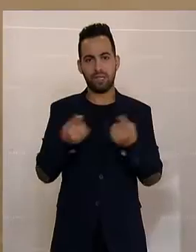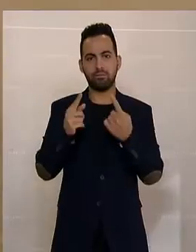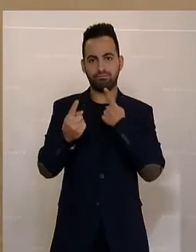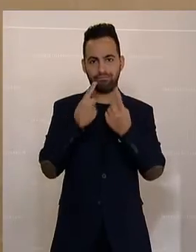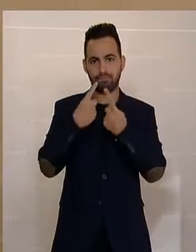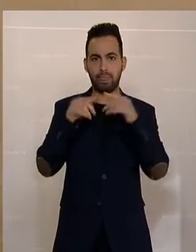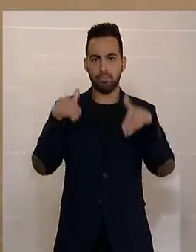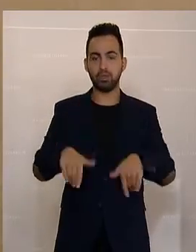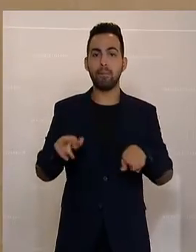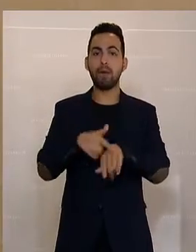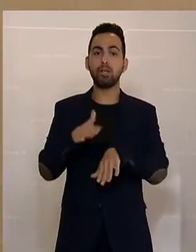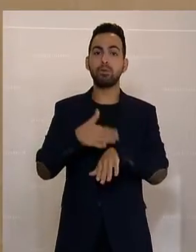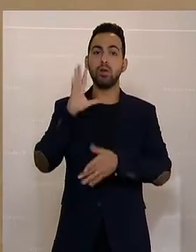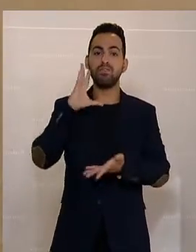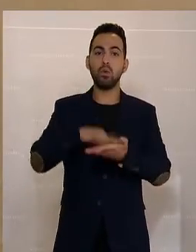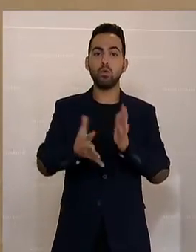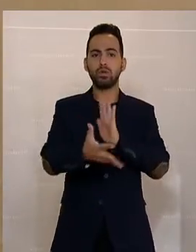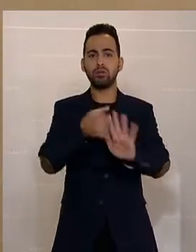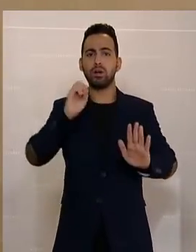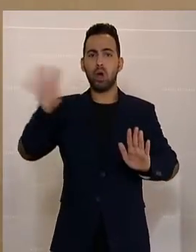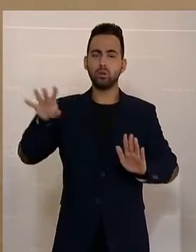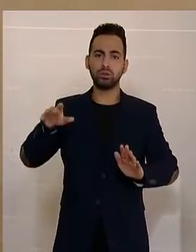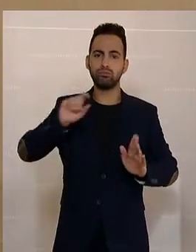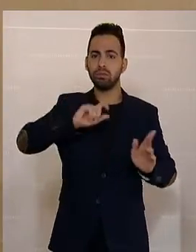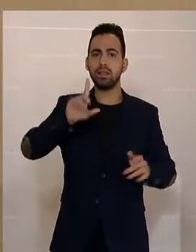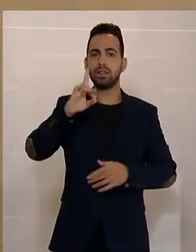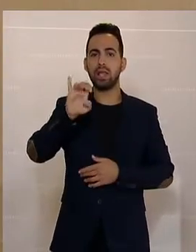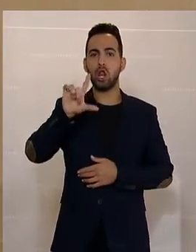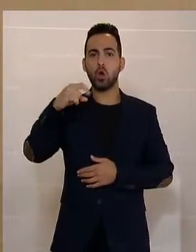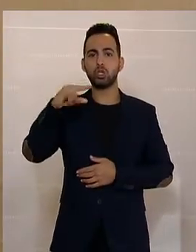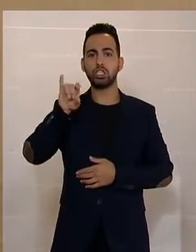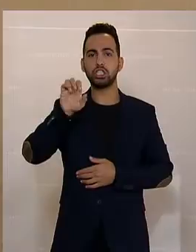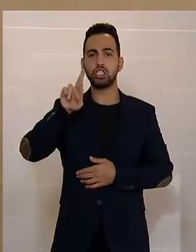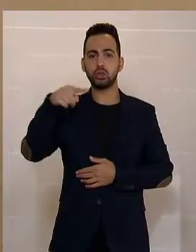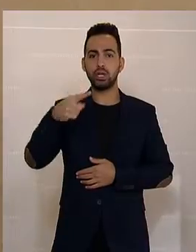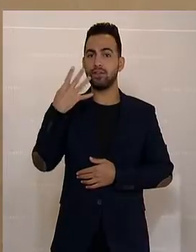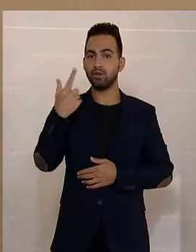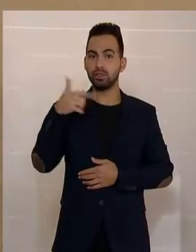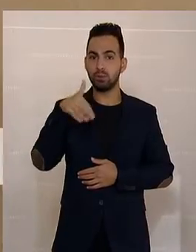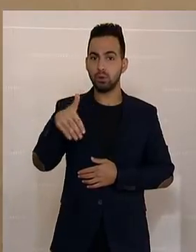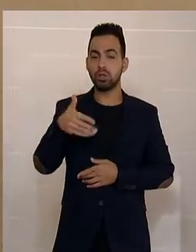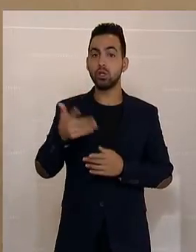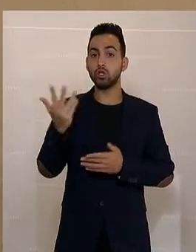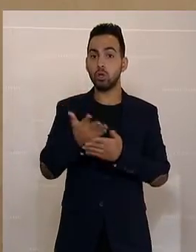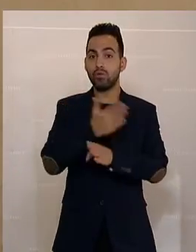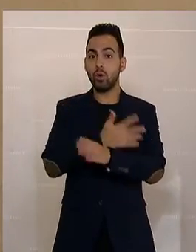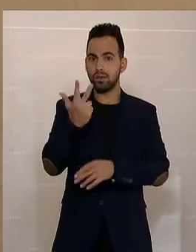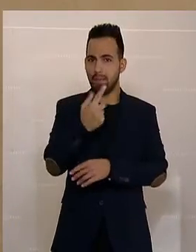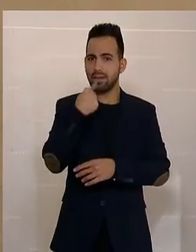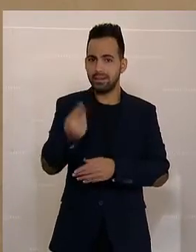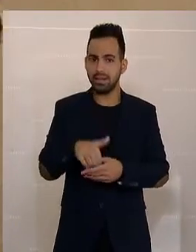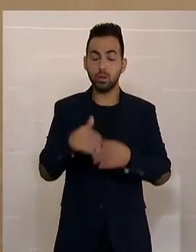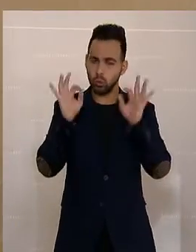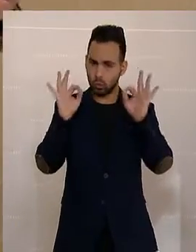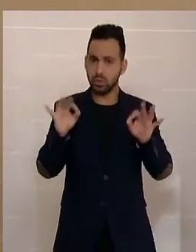wir über Delogierungsprävention mit 24 Millionen, das hat der Minister dreimal erwähnt in den Vorgesprächen, reden, dann ist das gut. Aber